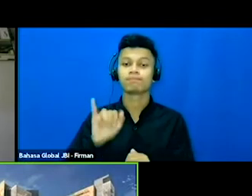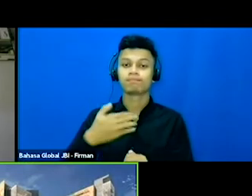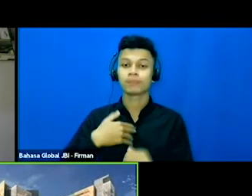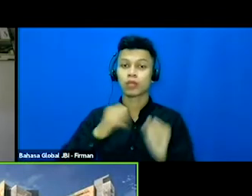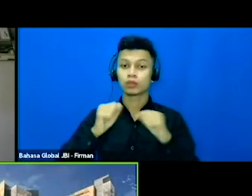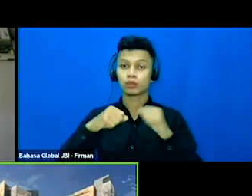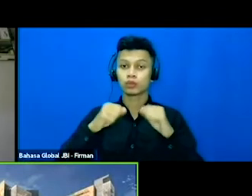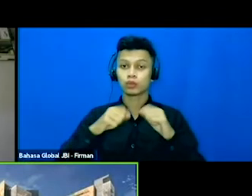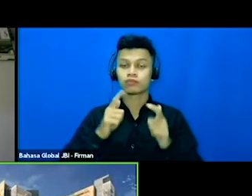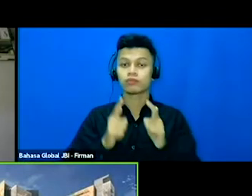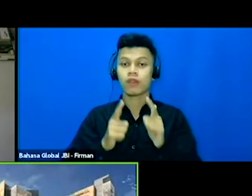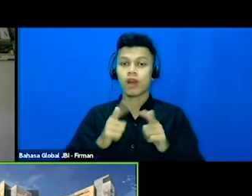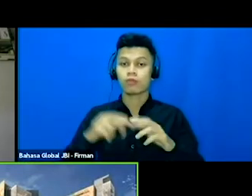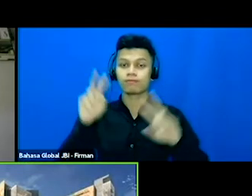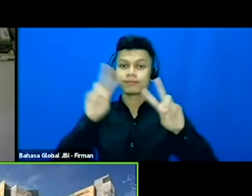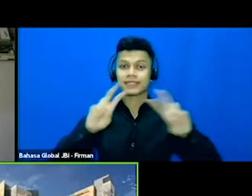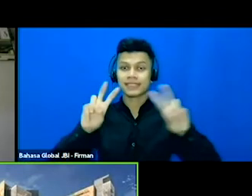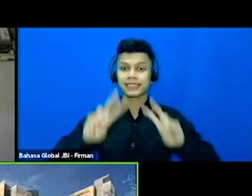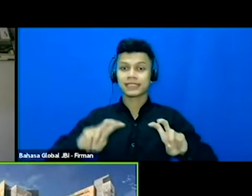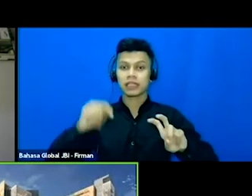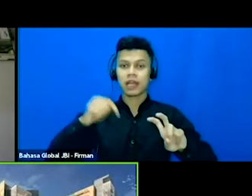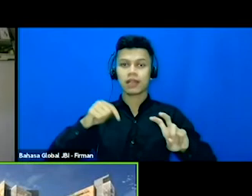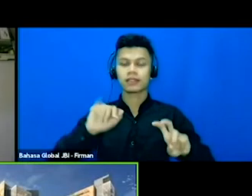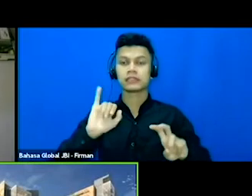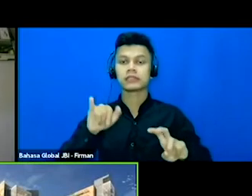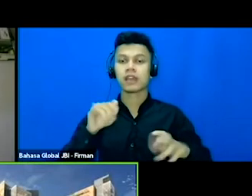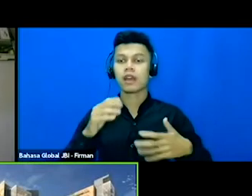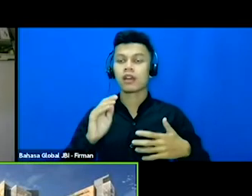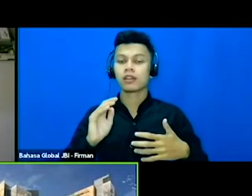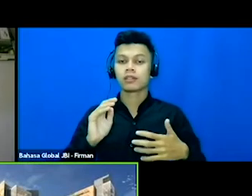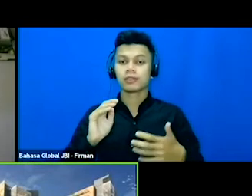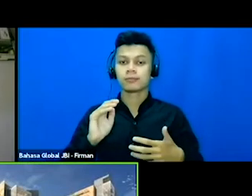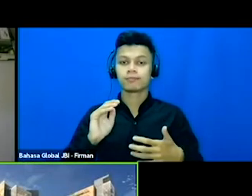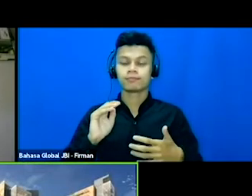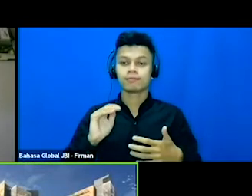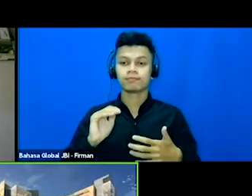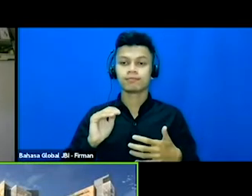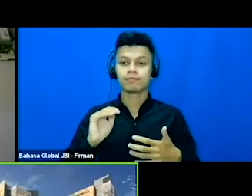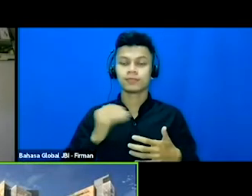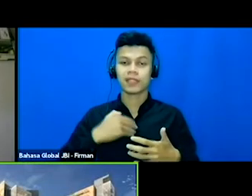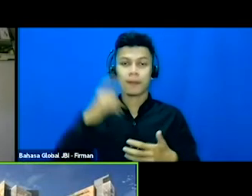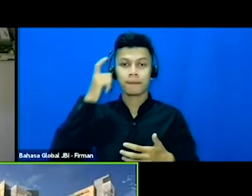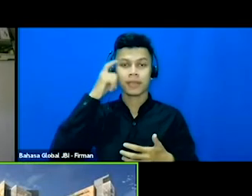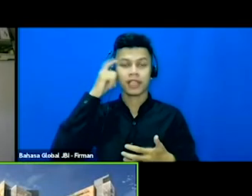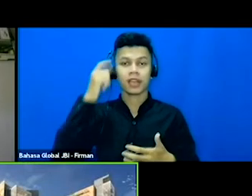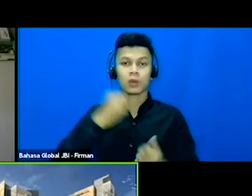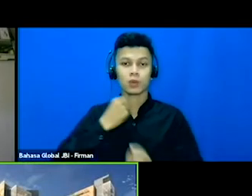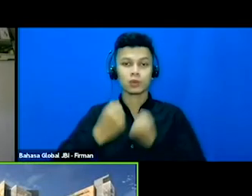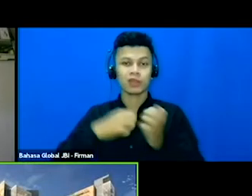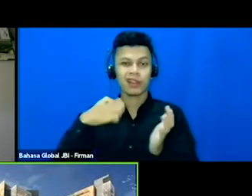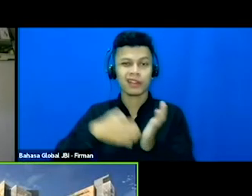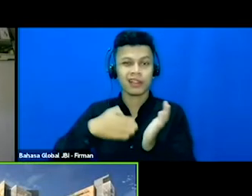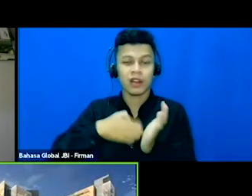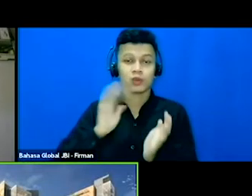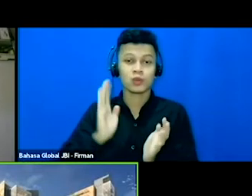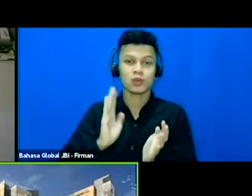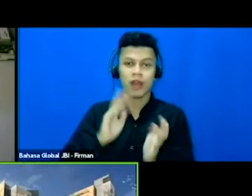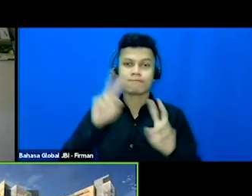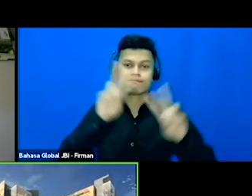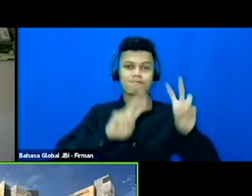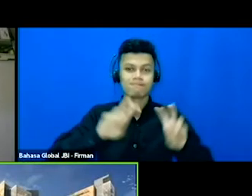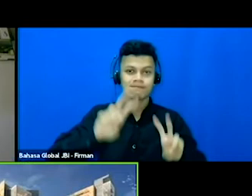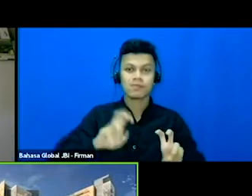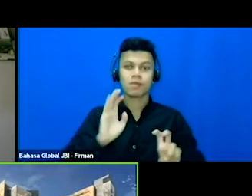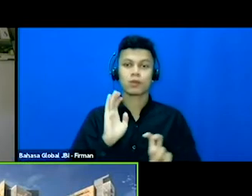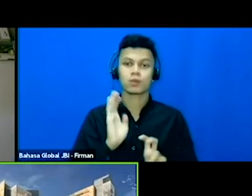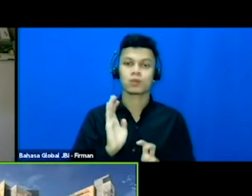bahwa di dalam siang ini walaupun sudah site cuci apa Saya pikir dengan usaha kerasnya melakukan penelitian ini